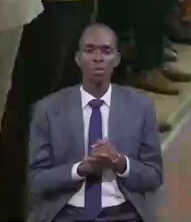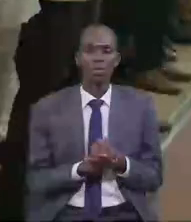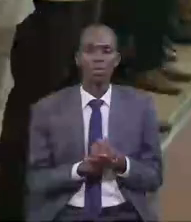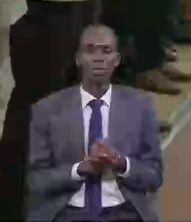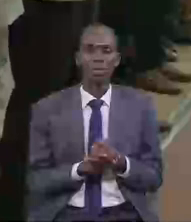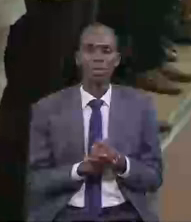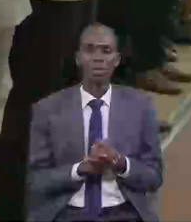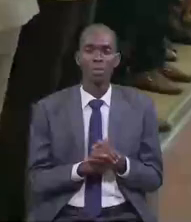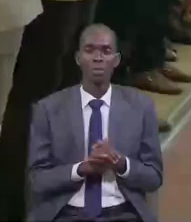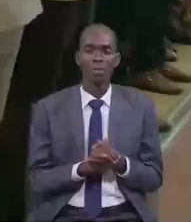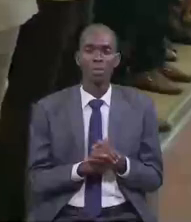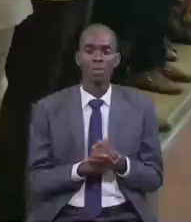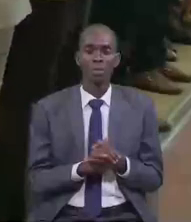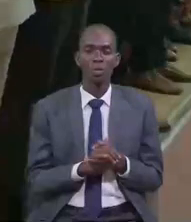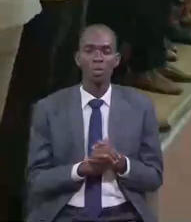les gens qui ont pris